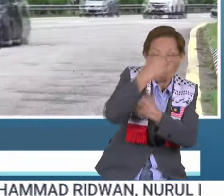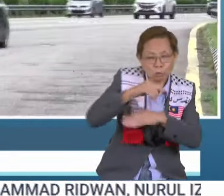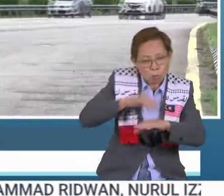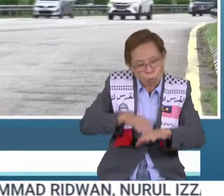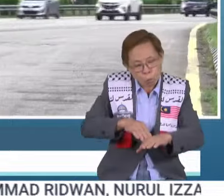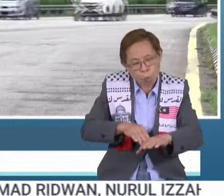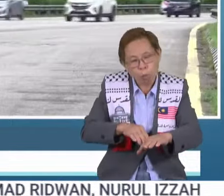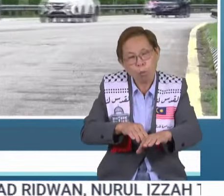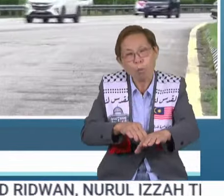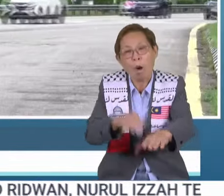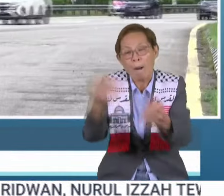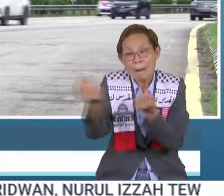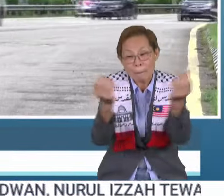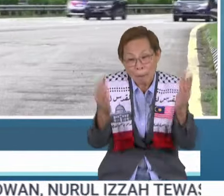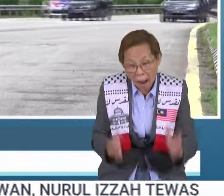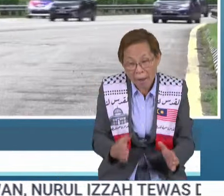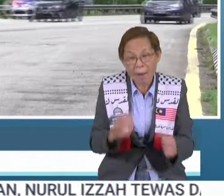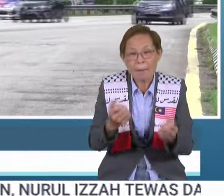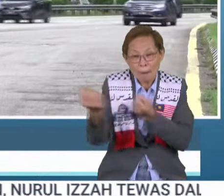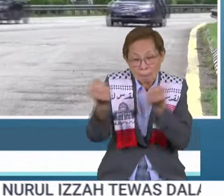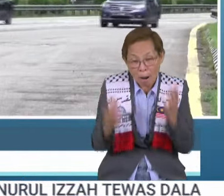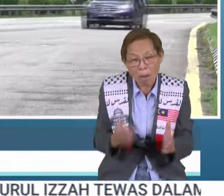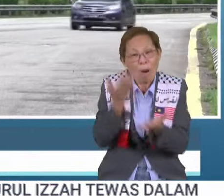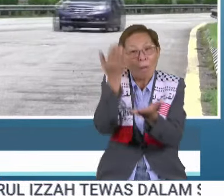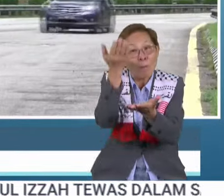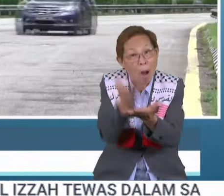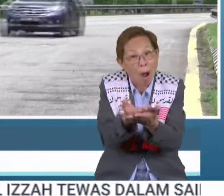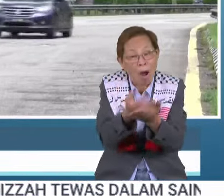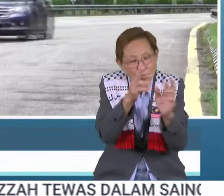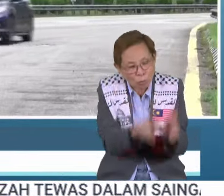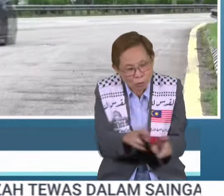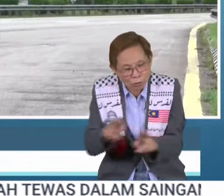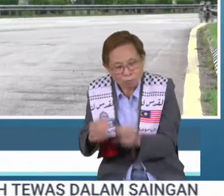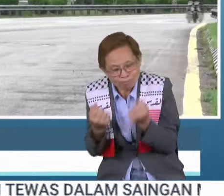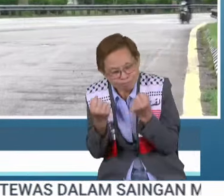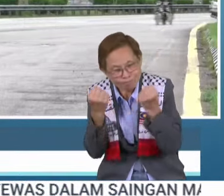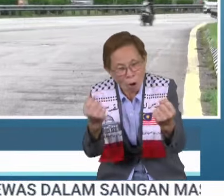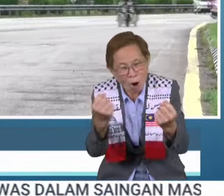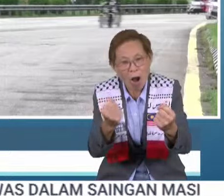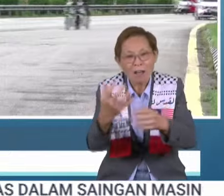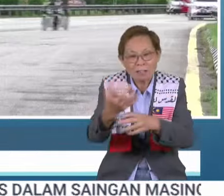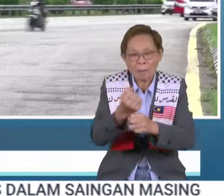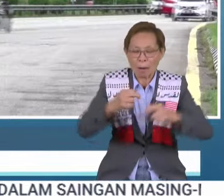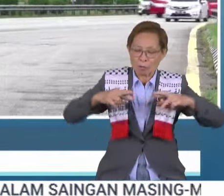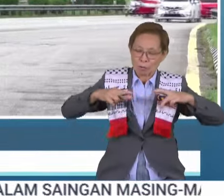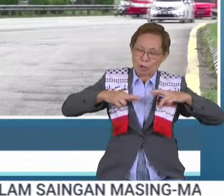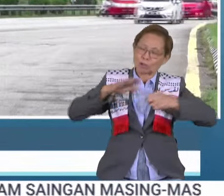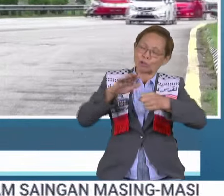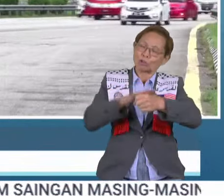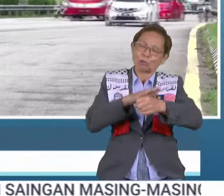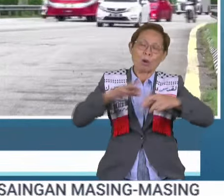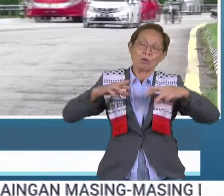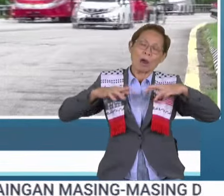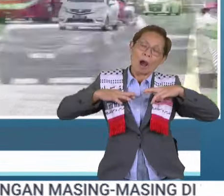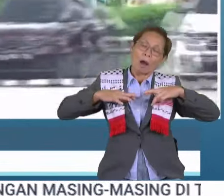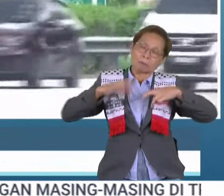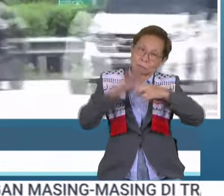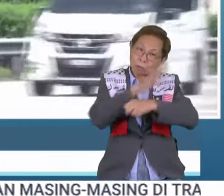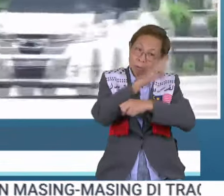trafik, pengguna lebuh raya juga disaran untuk merancang perjalanan dan dapatkan rehat yang secukupnya. Anda